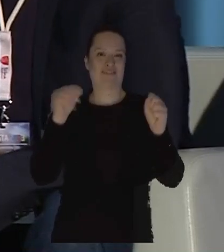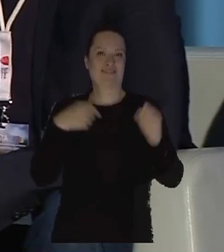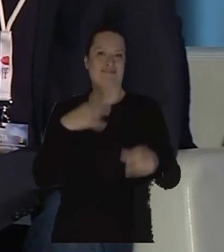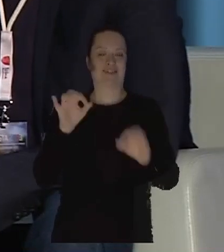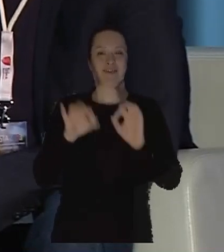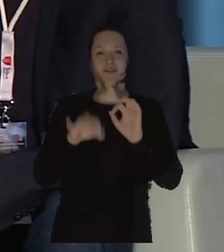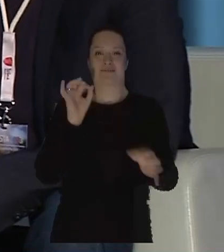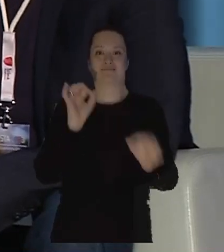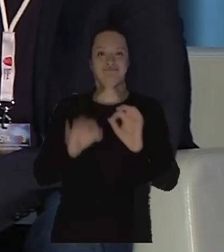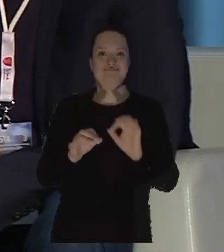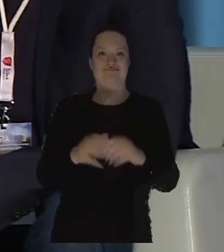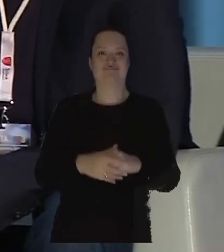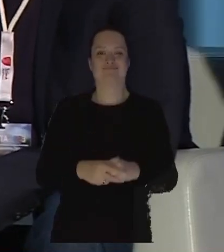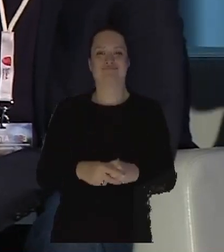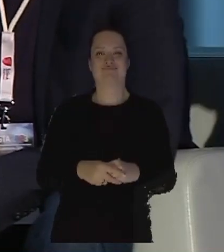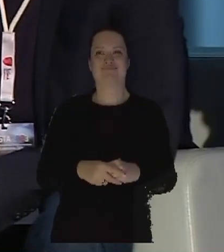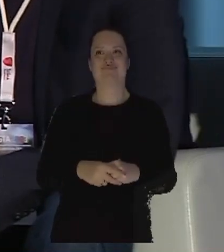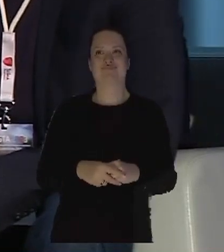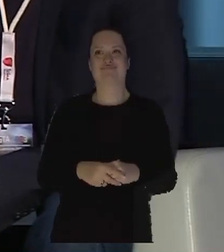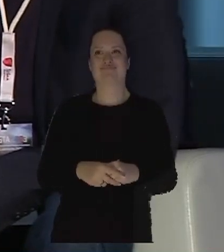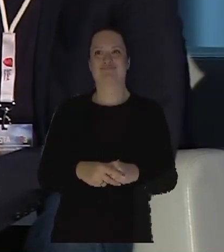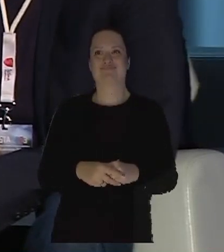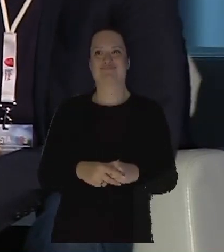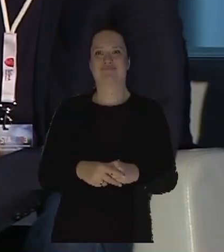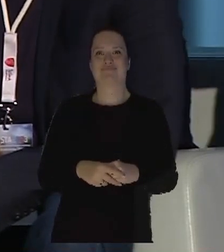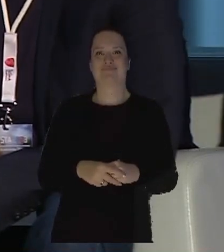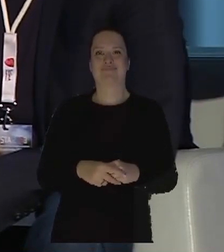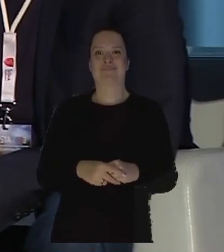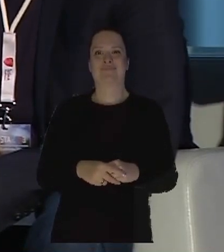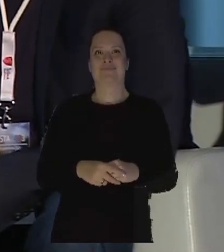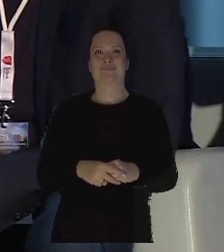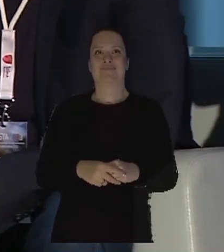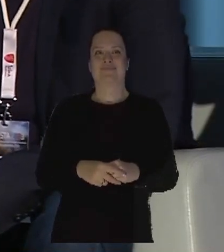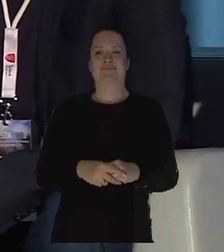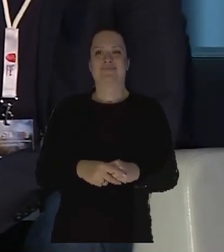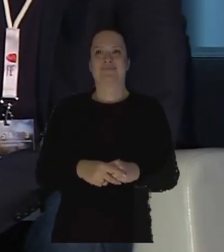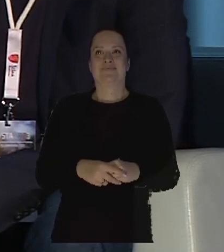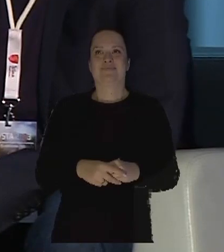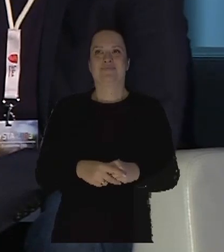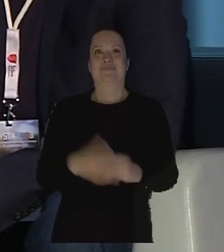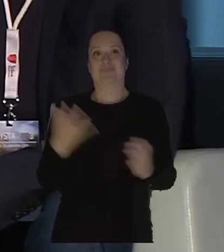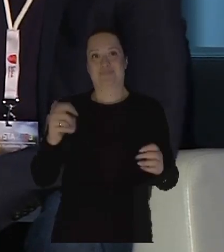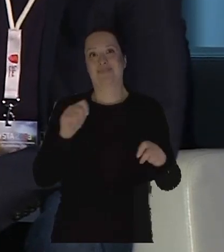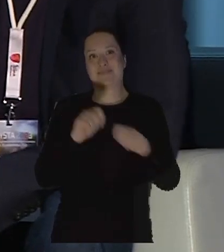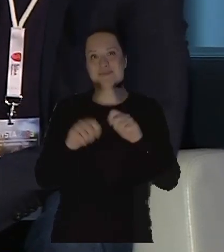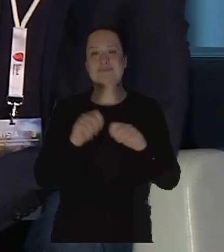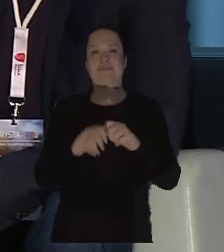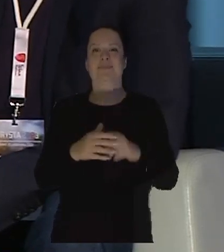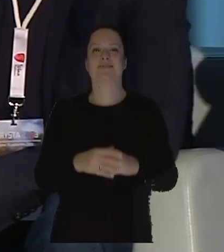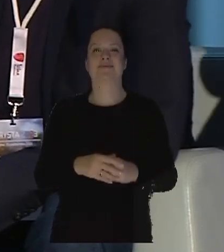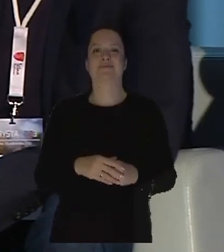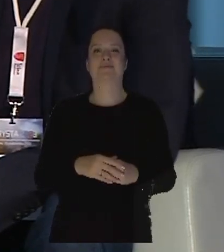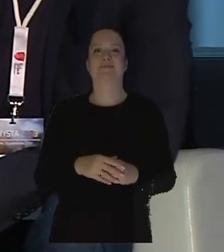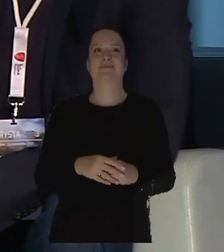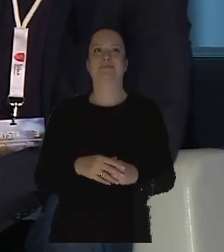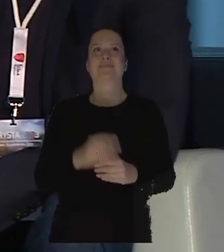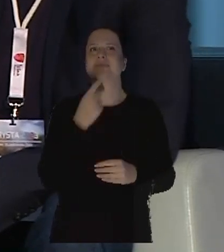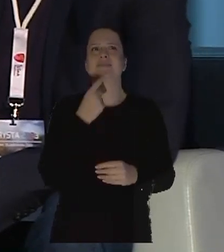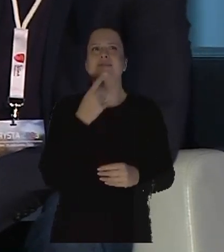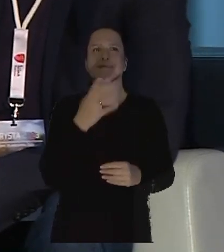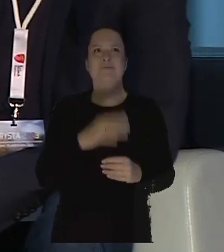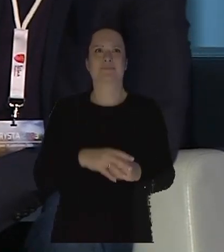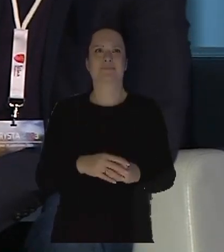głosowania przez telefony. No dobrze, sprawdźmy jeszcze, co mamy.